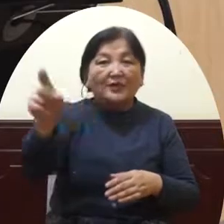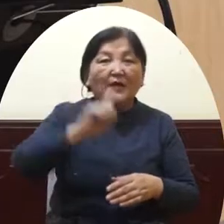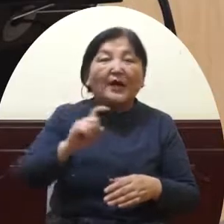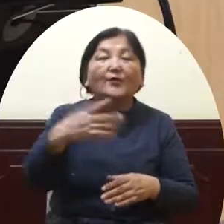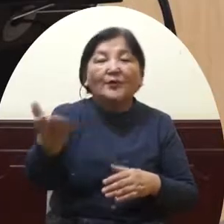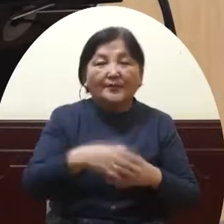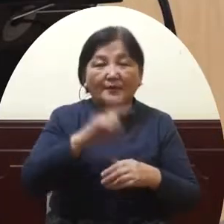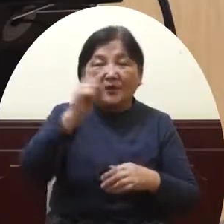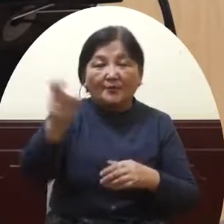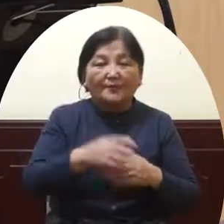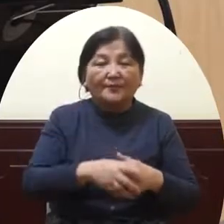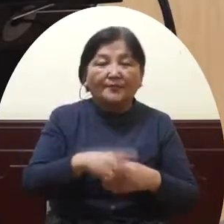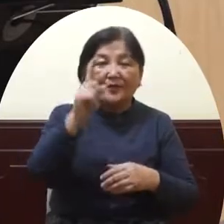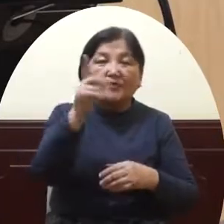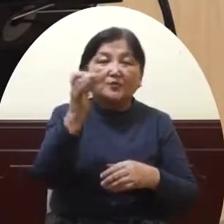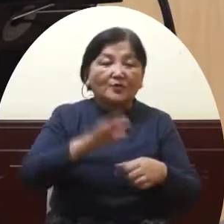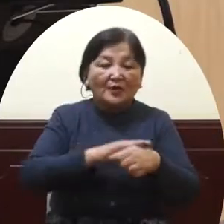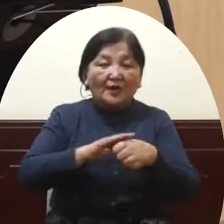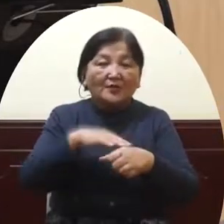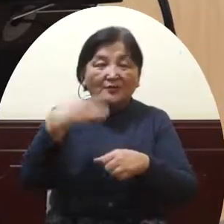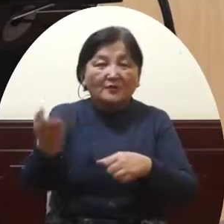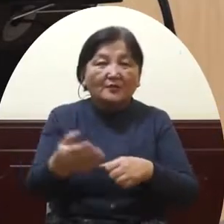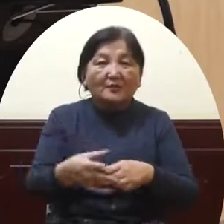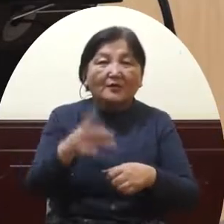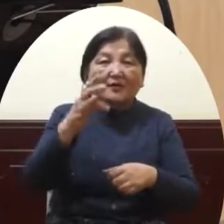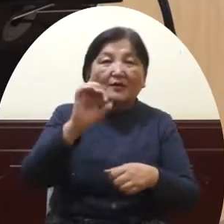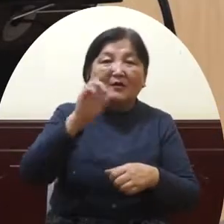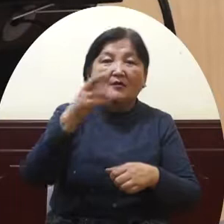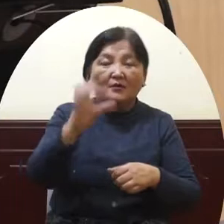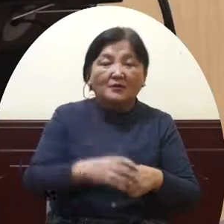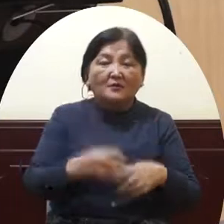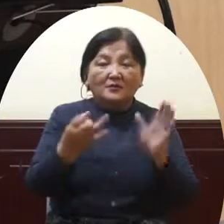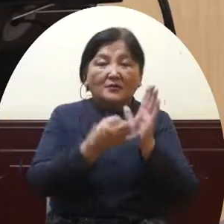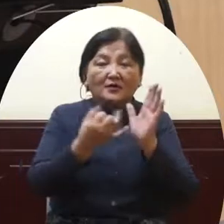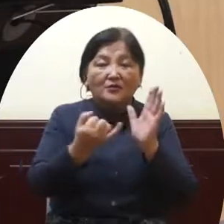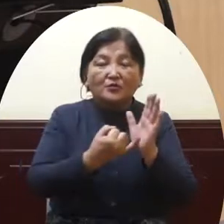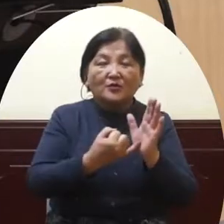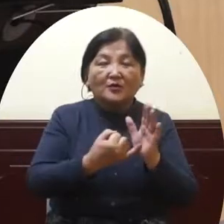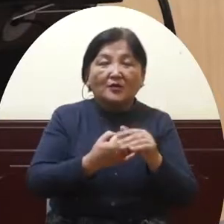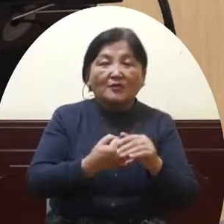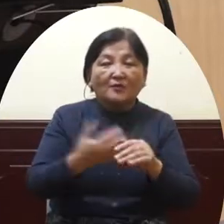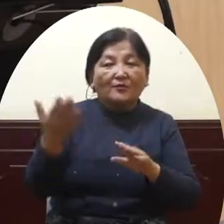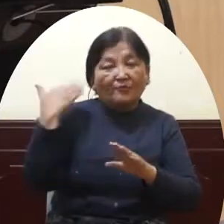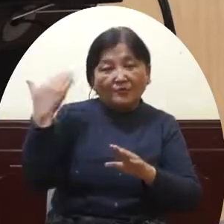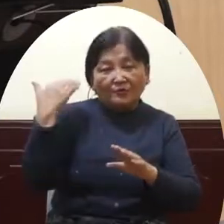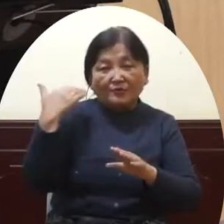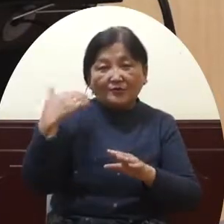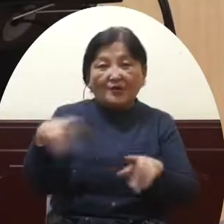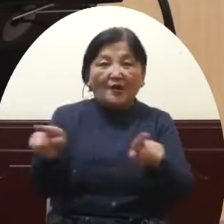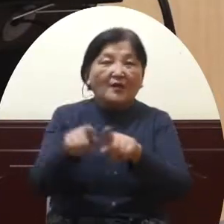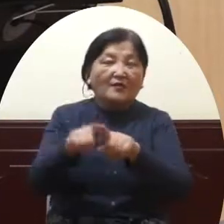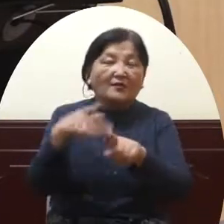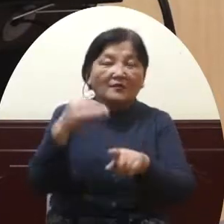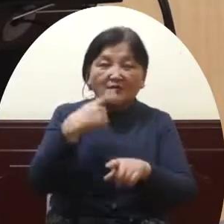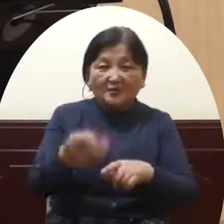Гэхдээ энэний өмнө ахаад нэг зүйлийг хэлье. Уучлаарай. Next 76 бол электрод болон ухаа хөдөлгөөнөдтэй төстэй гэж хэлэх шиг бол та тий.